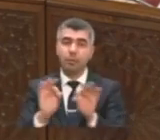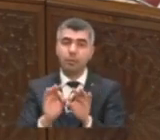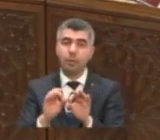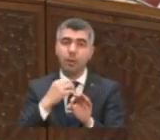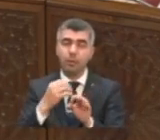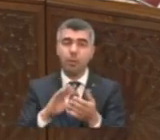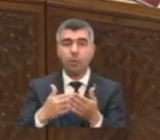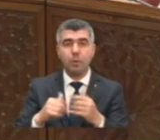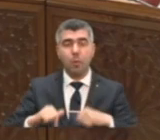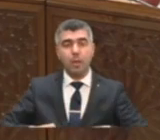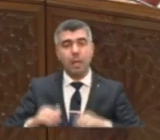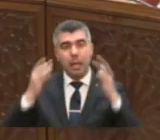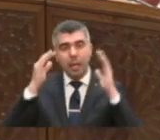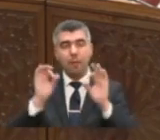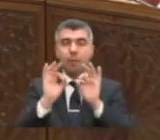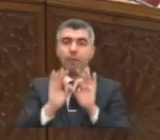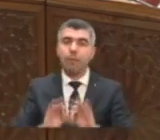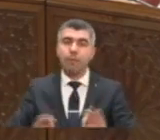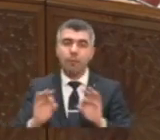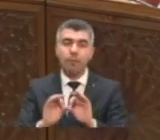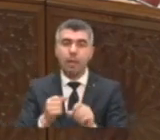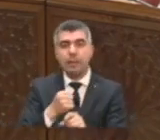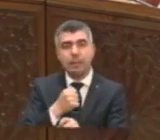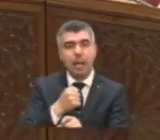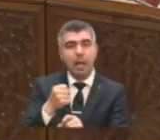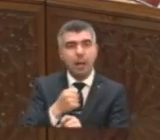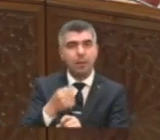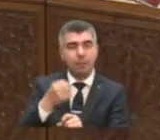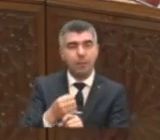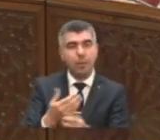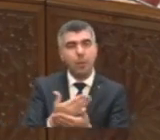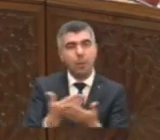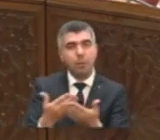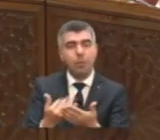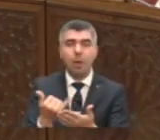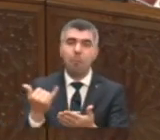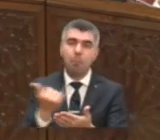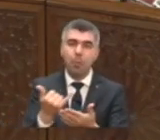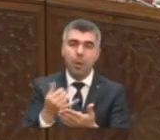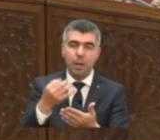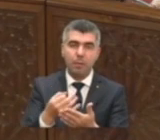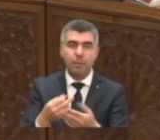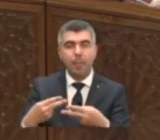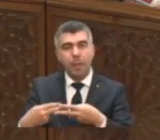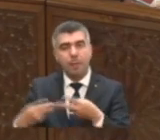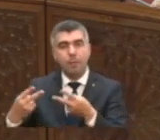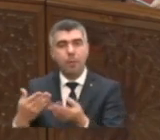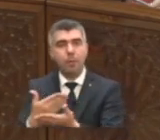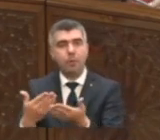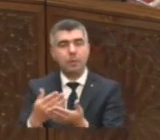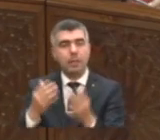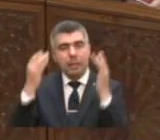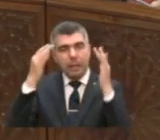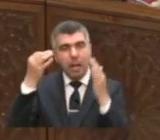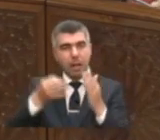مساهمة من طرف وزارة الثقافة، لا، الصحافة ساهمت معنا لأن الصحافة الدور ديالها بالطبع هي تعريف المجال الثقافي، ولكن